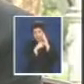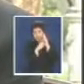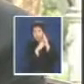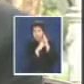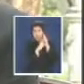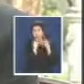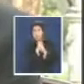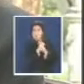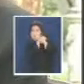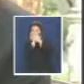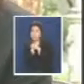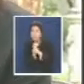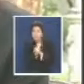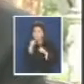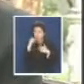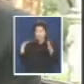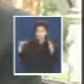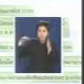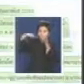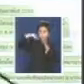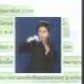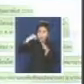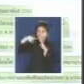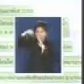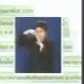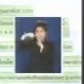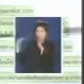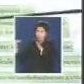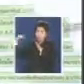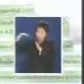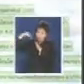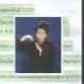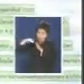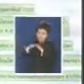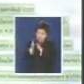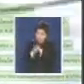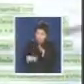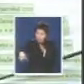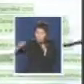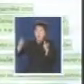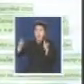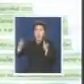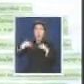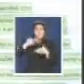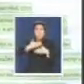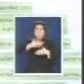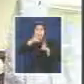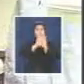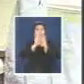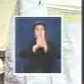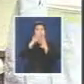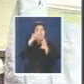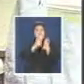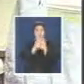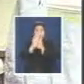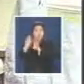ต่อยังไง ถูกต้องค่ะ ครับ แล้วก็โดยเฉพาะประตูระบายน้ำบางโฉมศรีซึ่งเป็นจุดสำคัญ มาอันนี ้ที่จะต้องดู เป็นภาพซึ่งคน